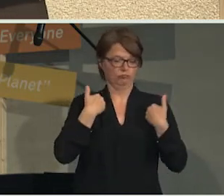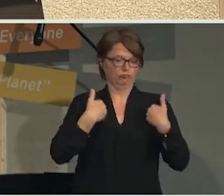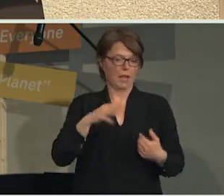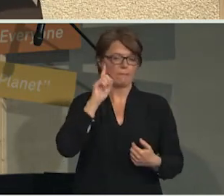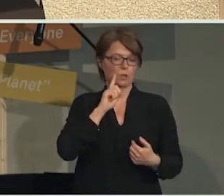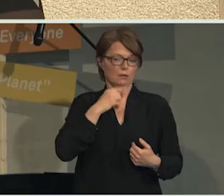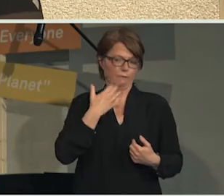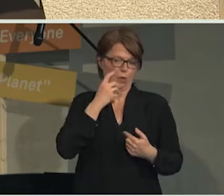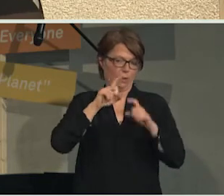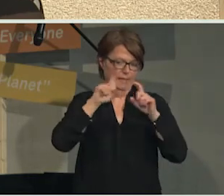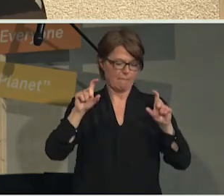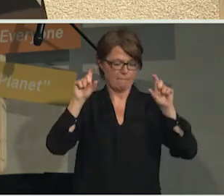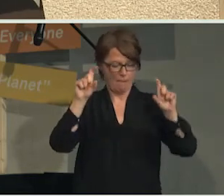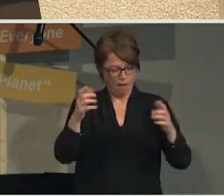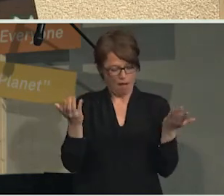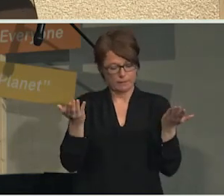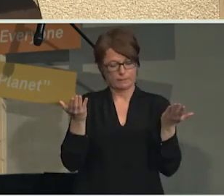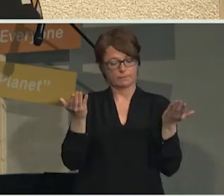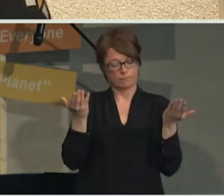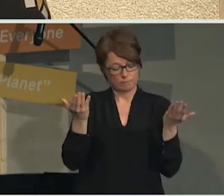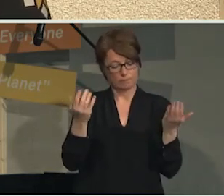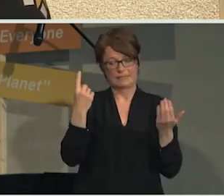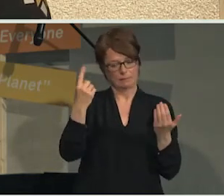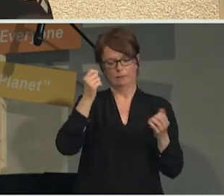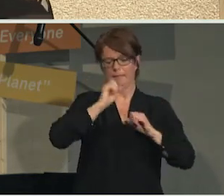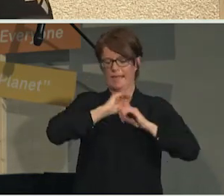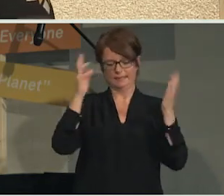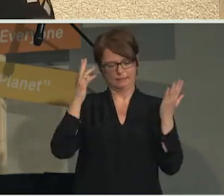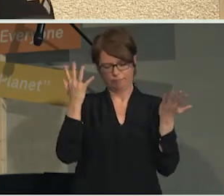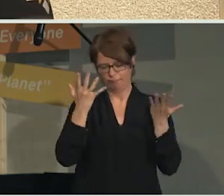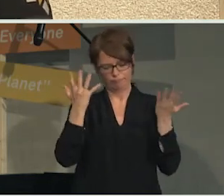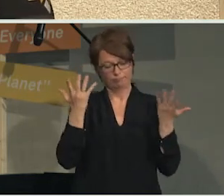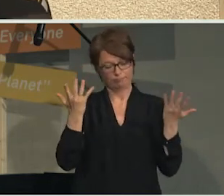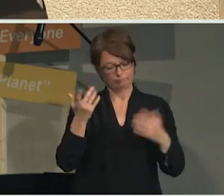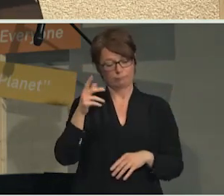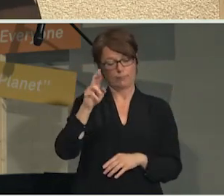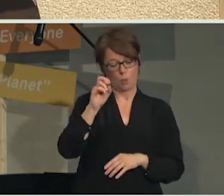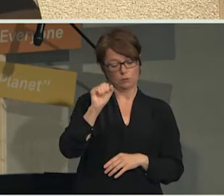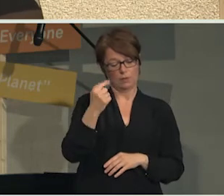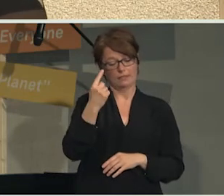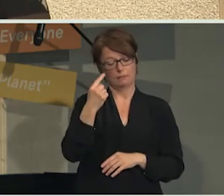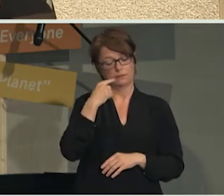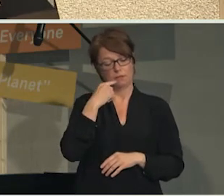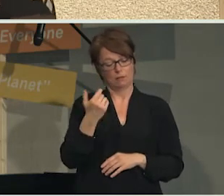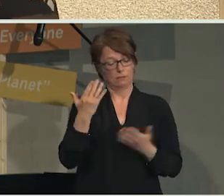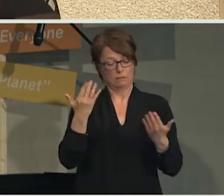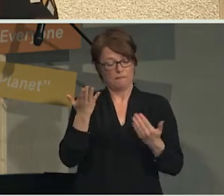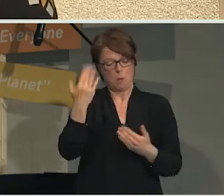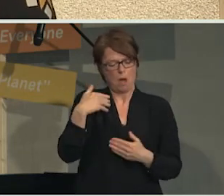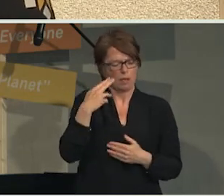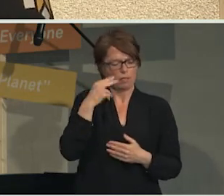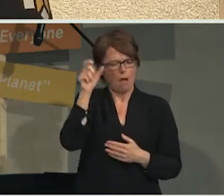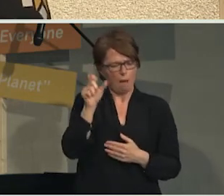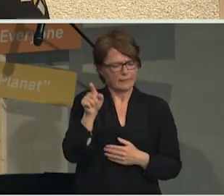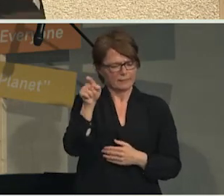einem 5. Dezember geboren. An einem 5. Dezember begann auch der Montgomery-Boykott. Wenige